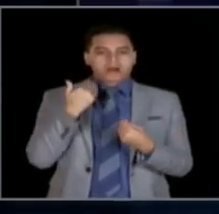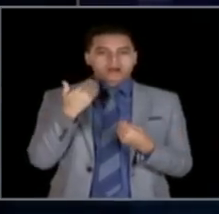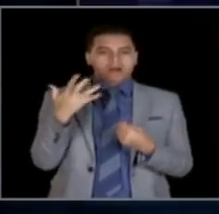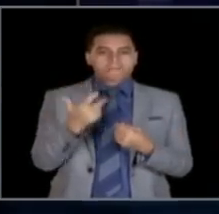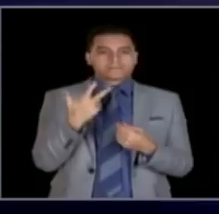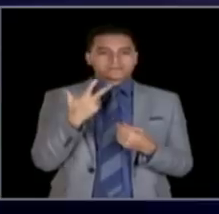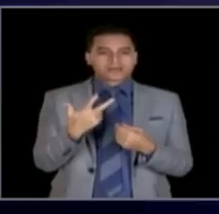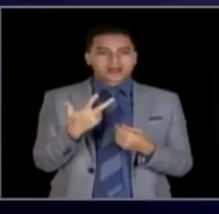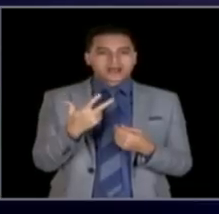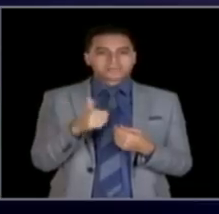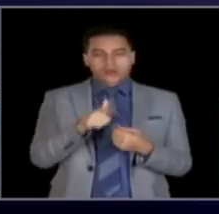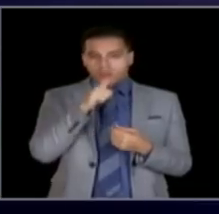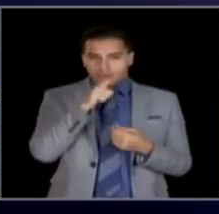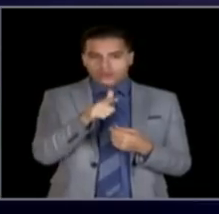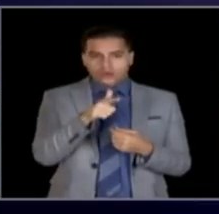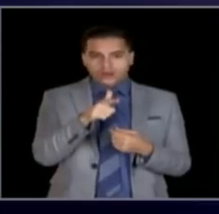3 باللغة.